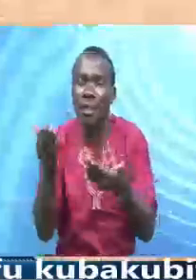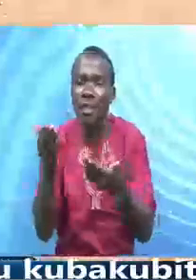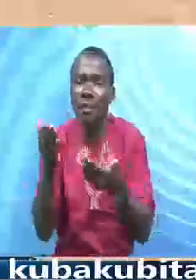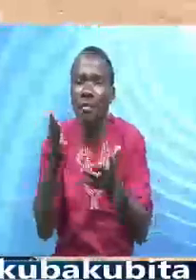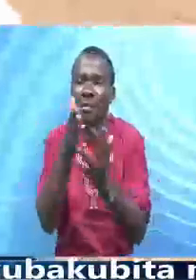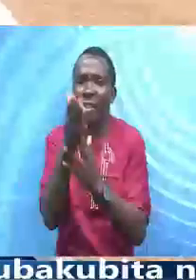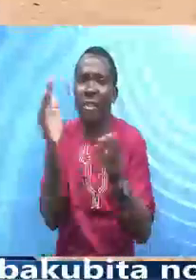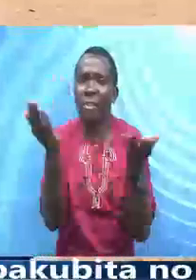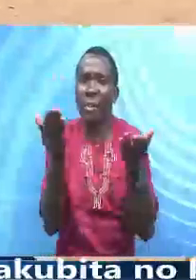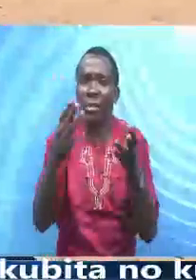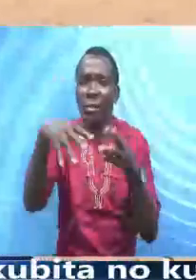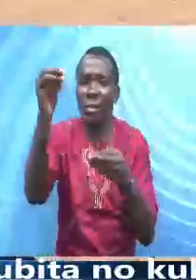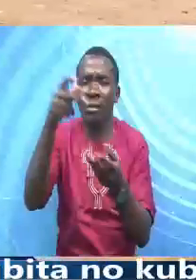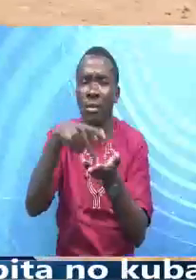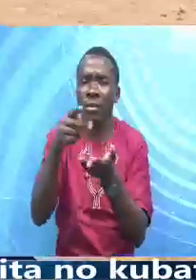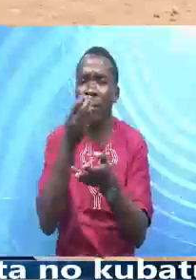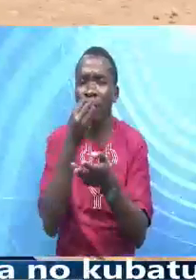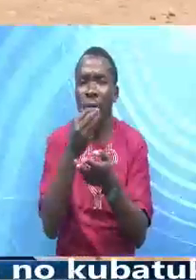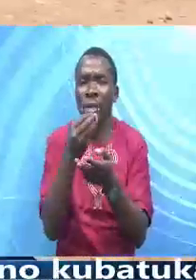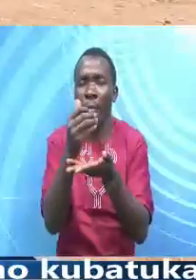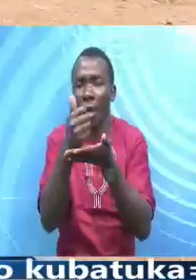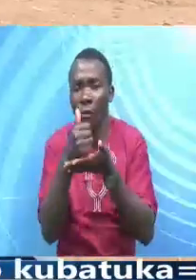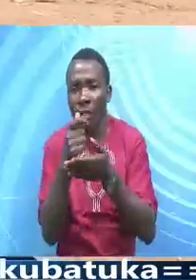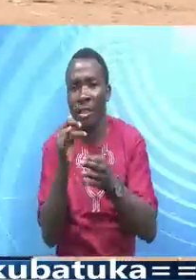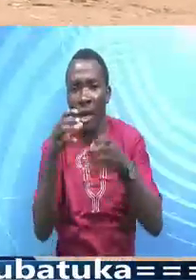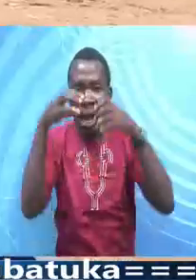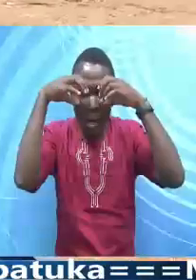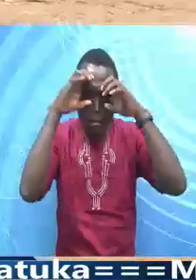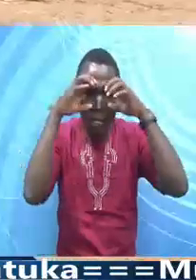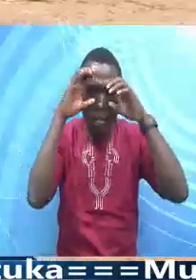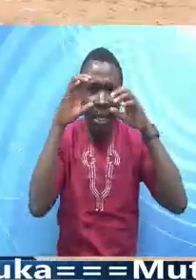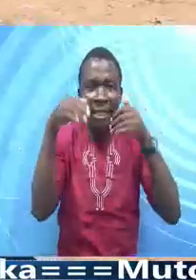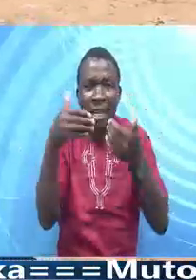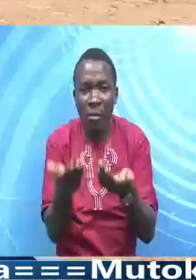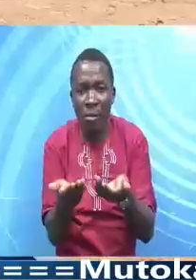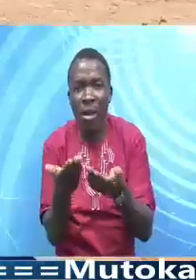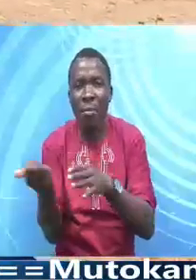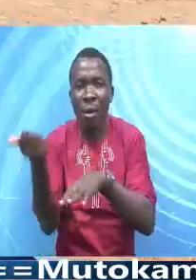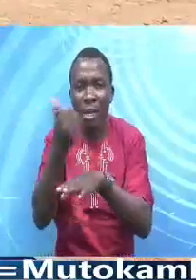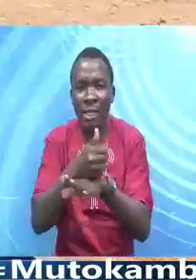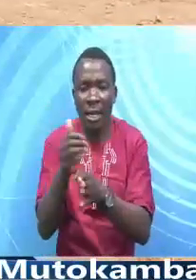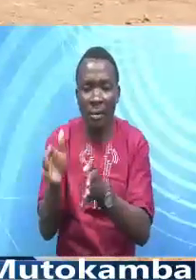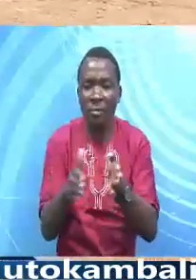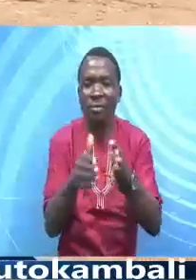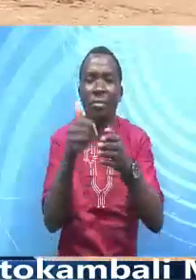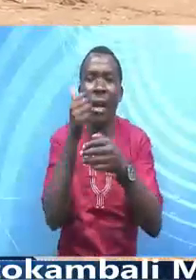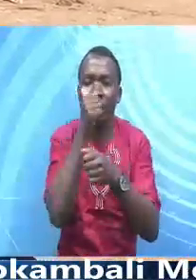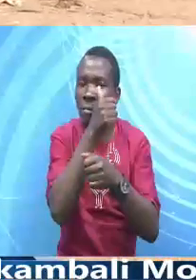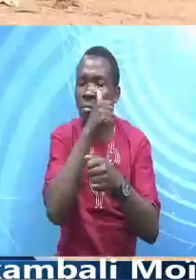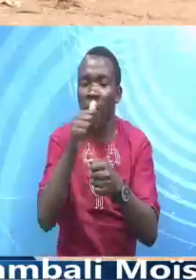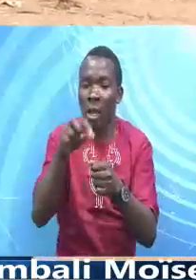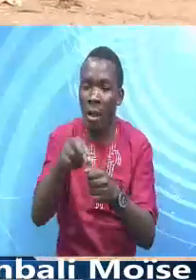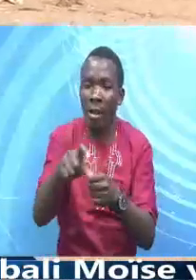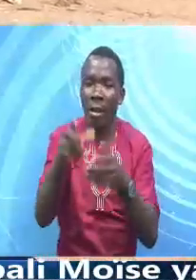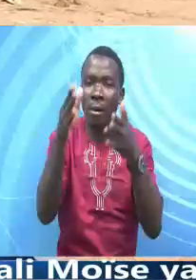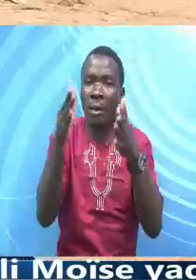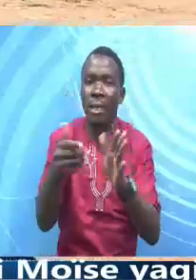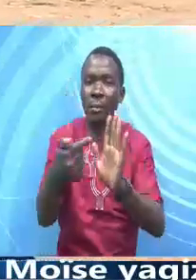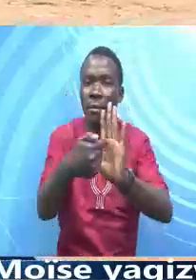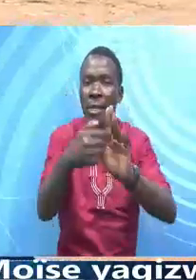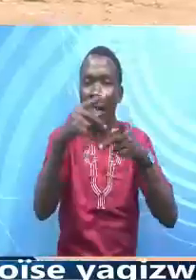guhaha mwadufasha nyine niba ari no gupima niba ari n'iki mugashyira inzira nziza abagenzi banyuraho mukabaha aho